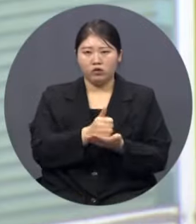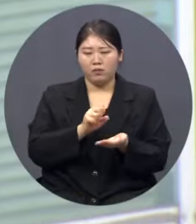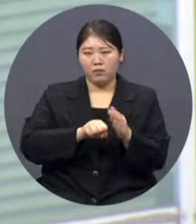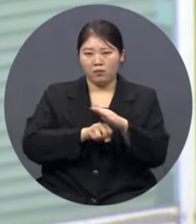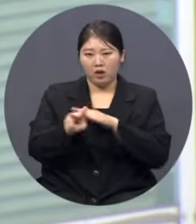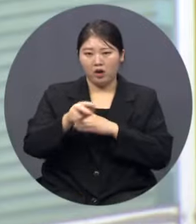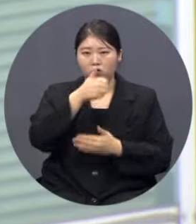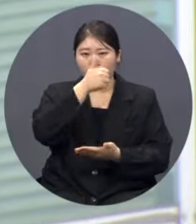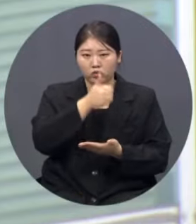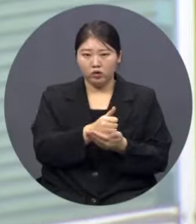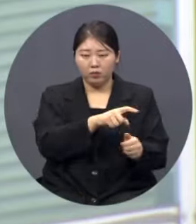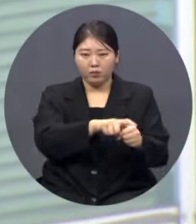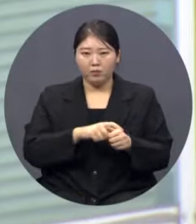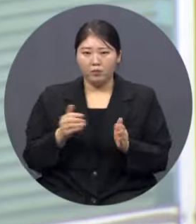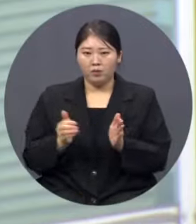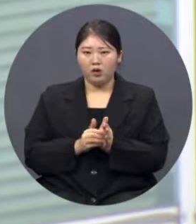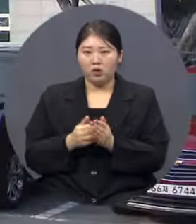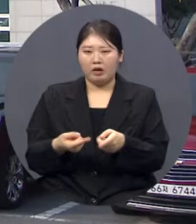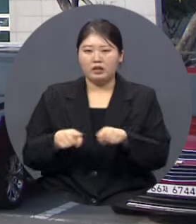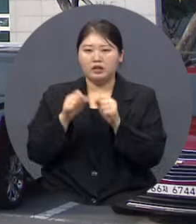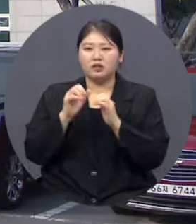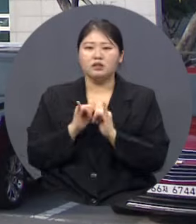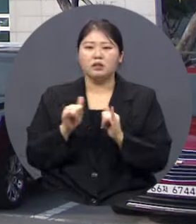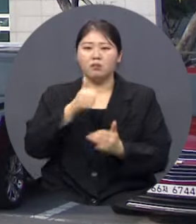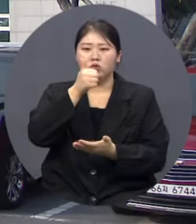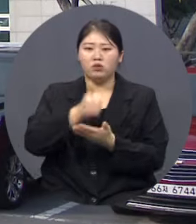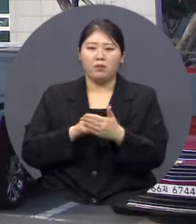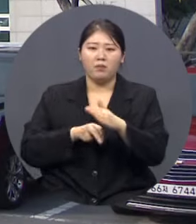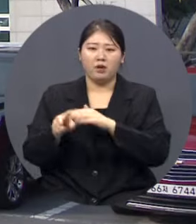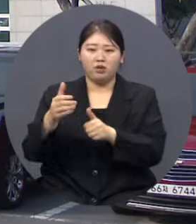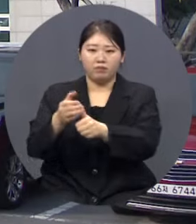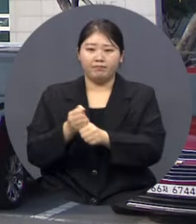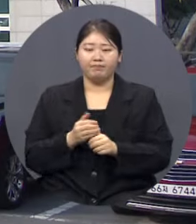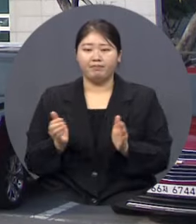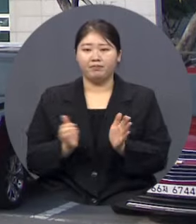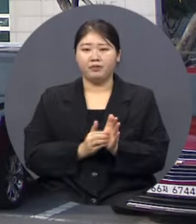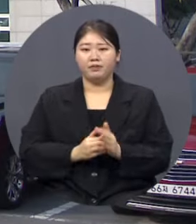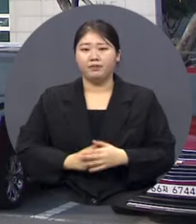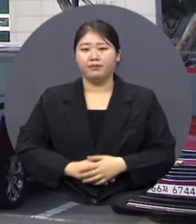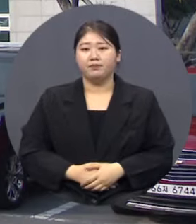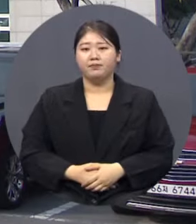동승자를 범인 도피 혐의로 입건했습니다. MBC 뉴스 이소연입니다.